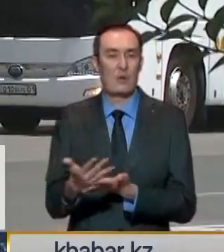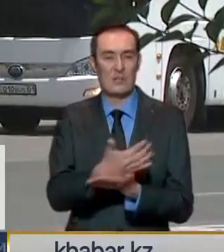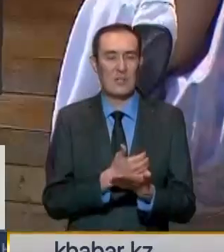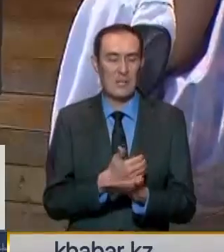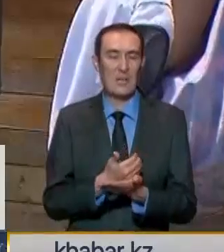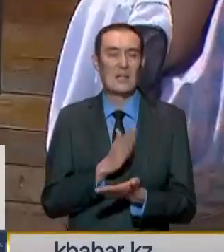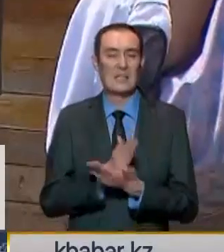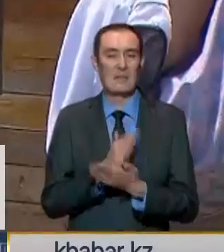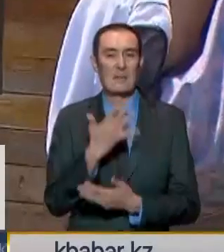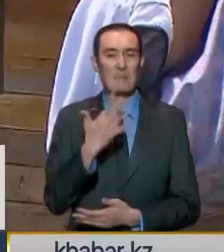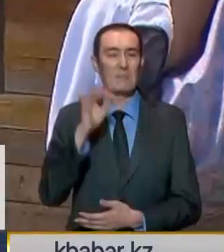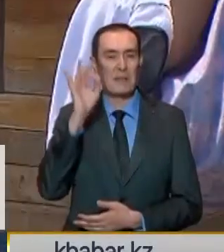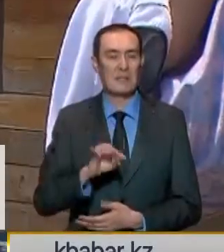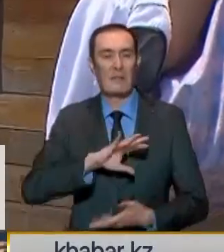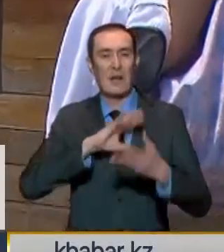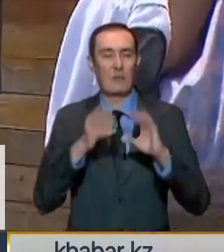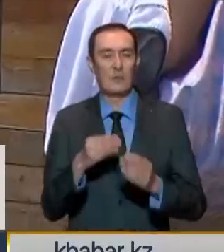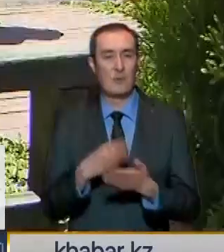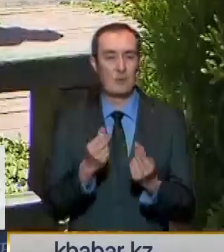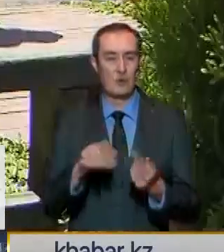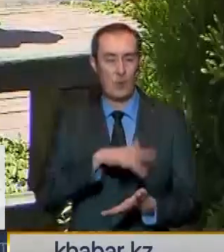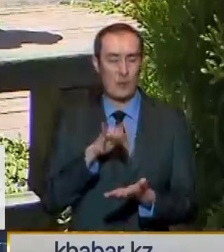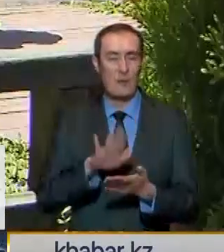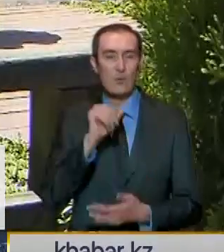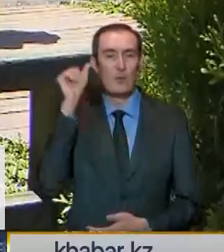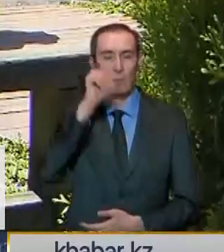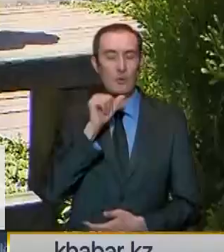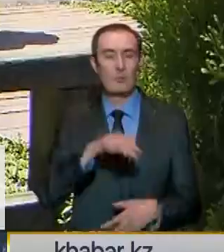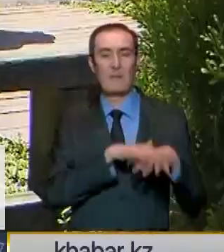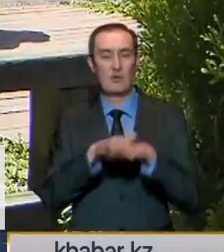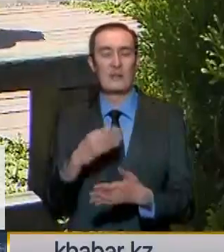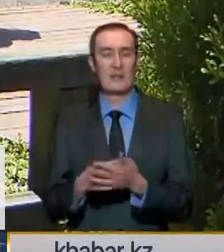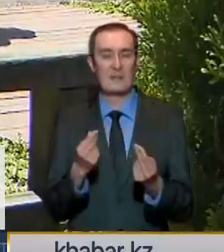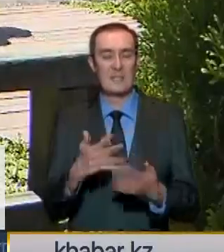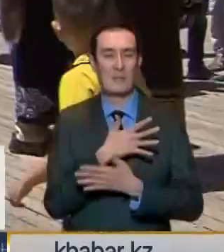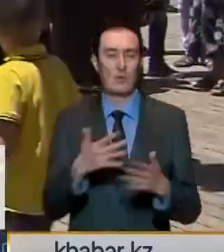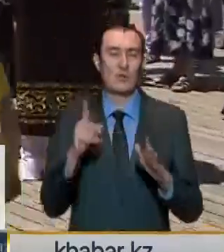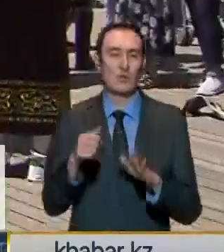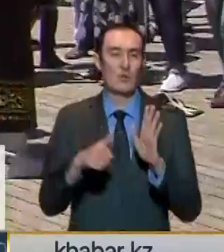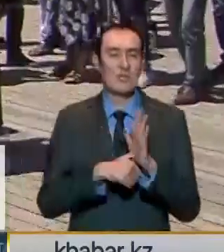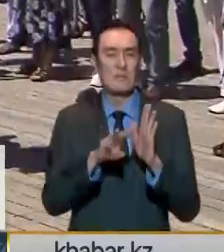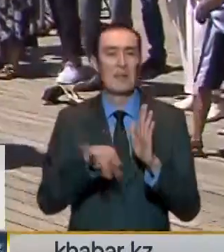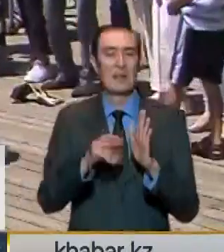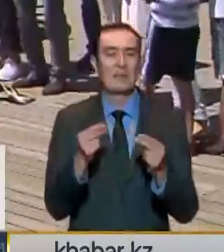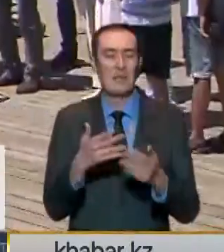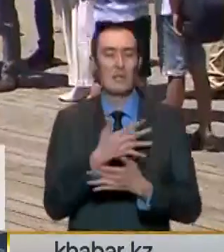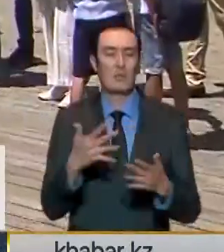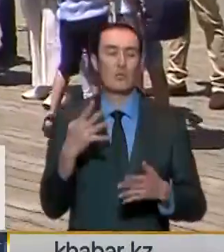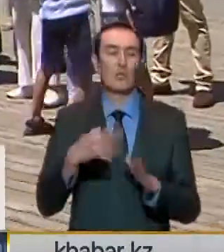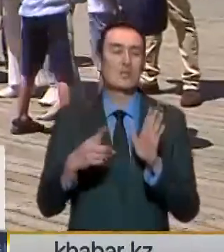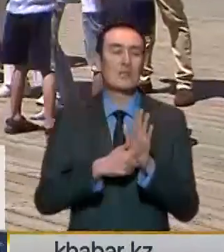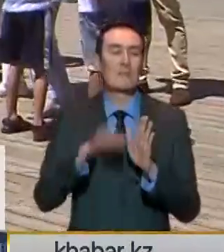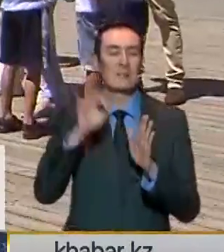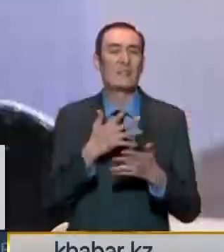в этой сфере составляют 5% от общего бюджета. В прошлом году объем привлеченных инвестиций превысил 106 миллиардов тенге, что на